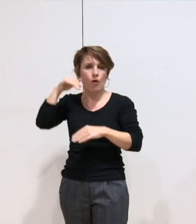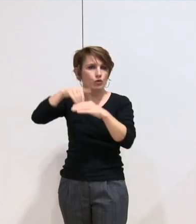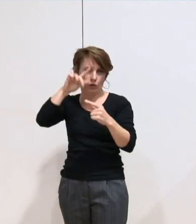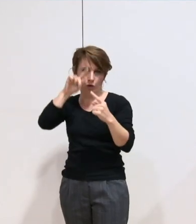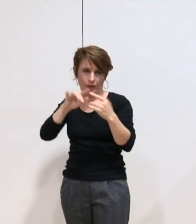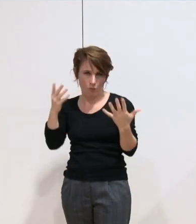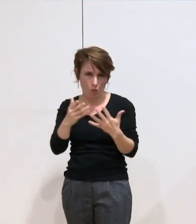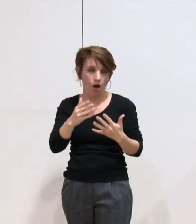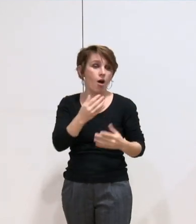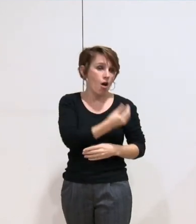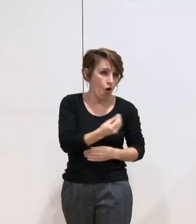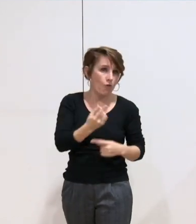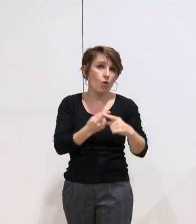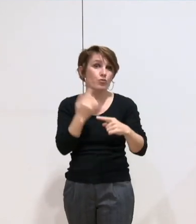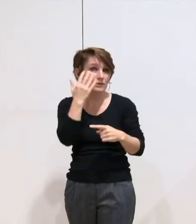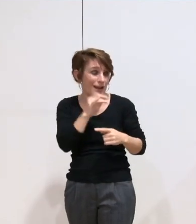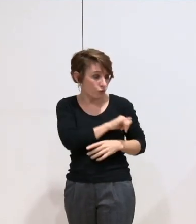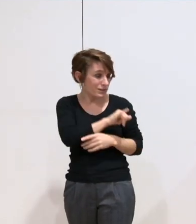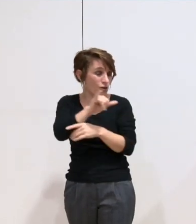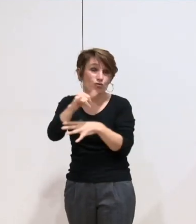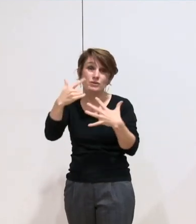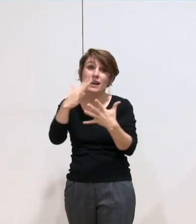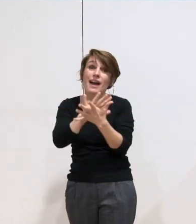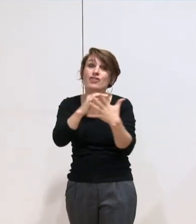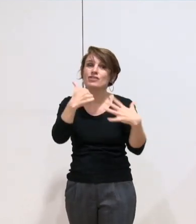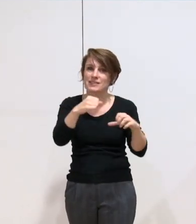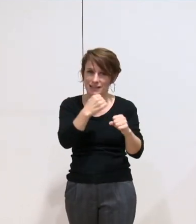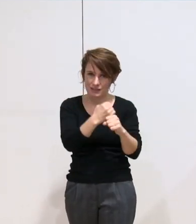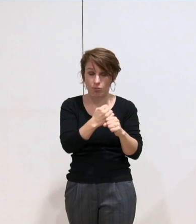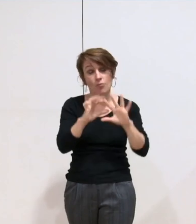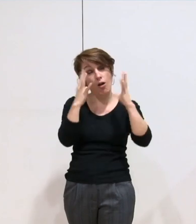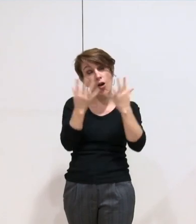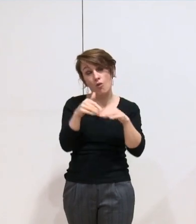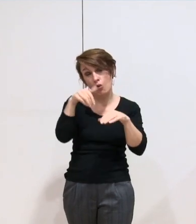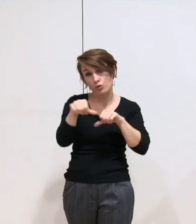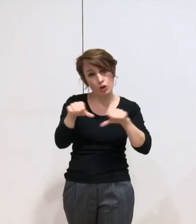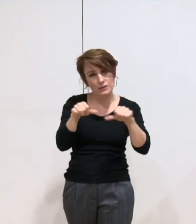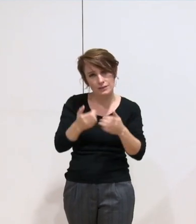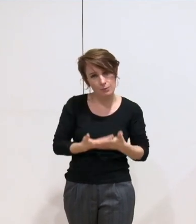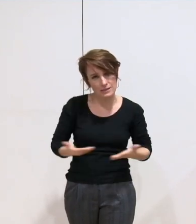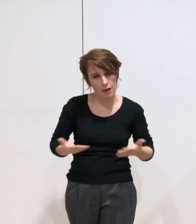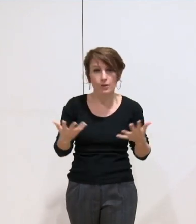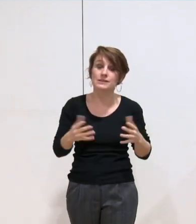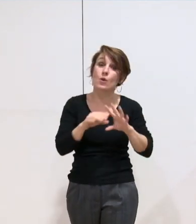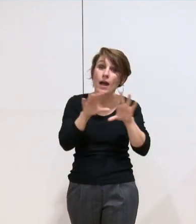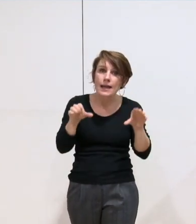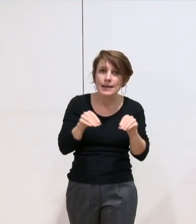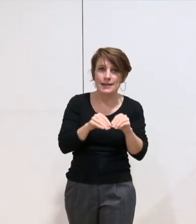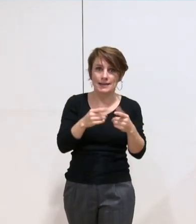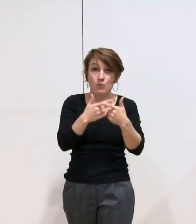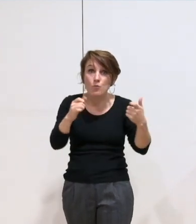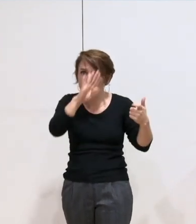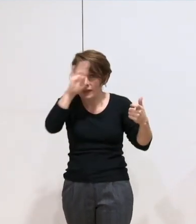jusqu'à 16 ans. Bien. Globalement, le dispositif, il est simple. Une équipe pluridisciplinaire de soutien, comme son